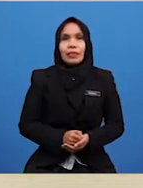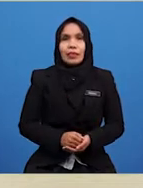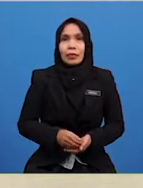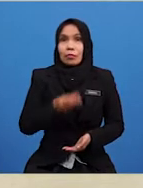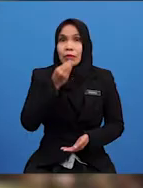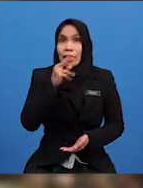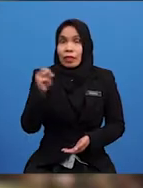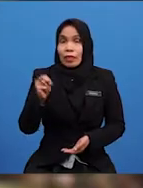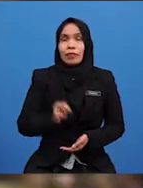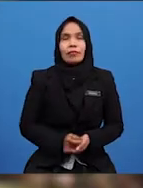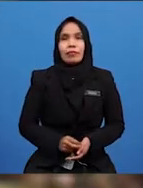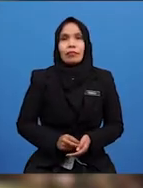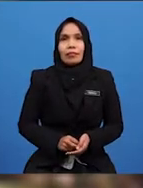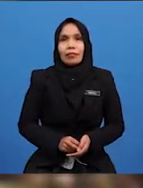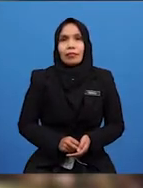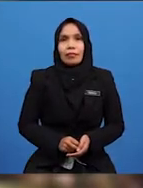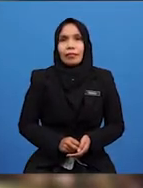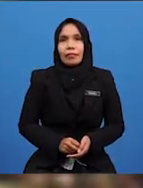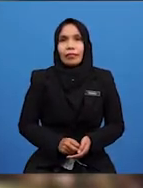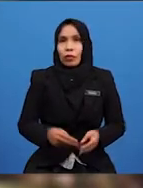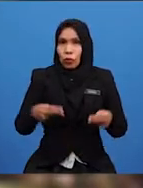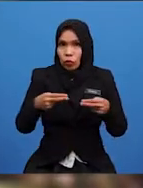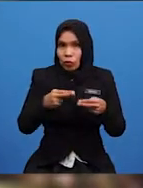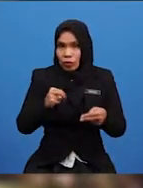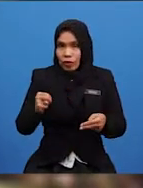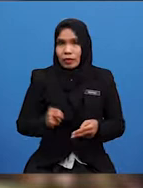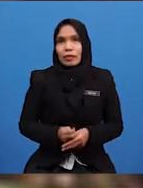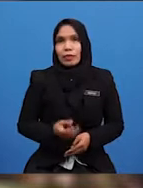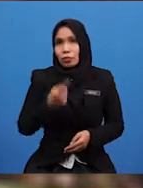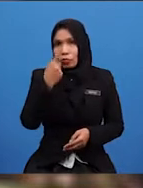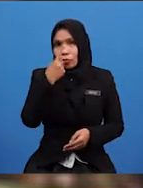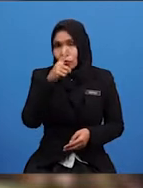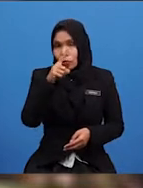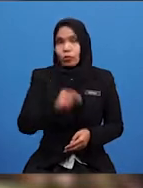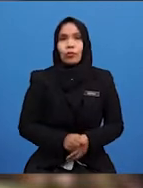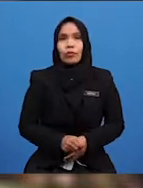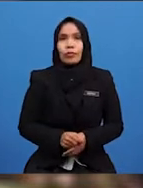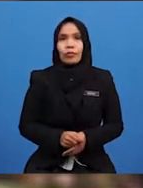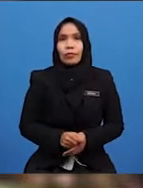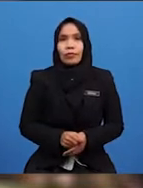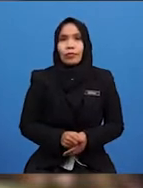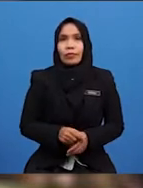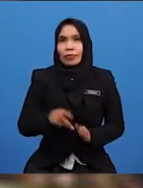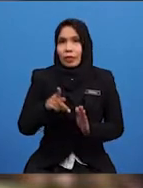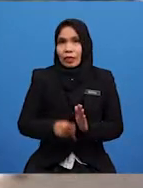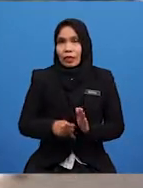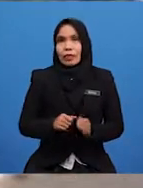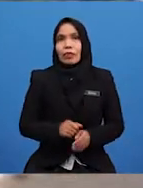Melaka. Hubungan ini penting bagi menjamin keamanan dan kemakmuran Melaka.